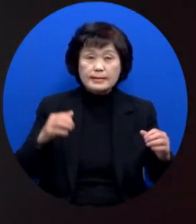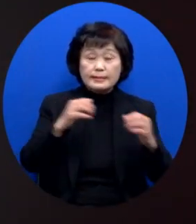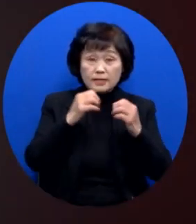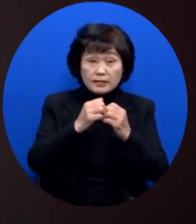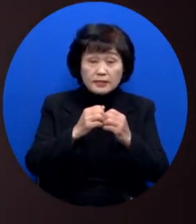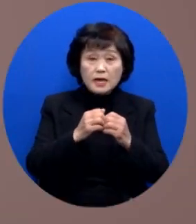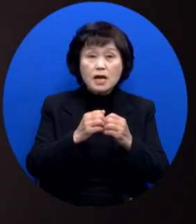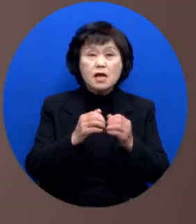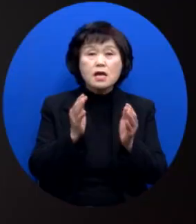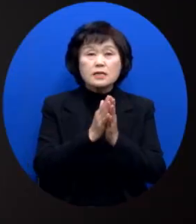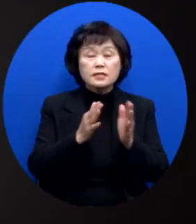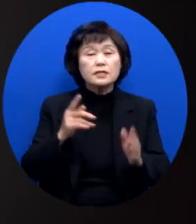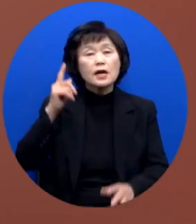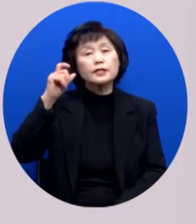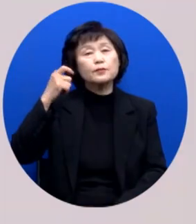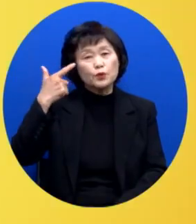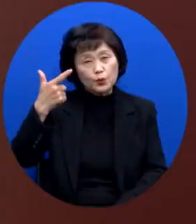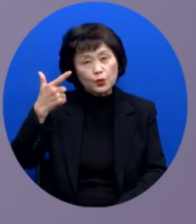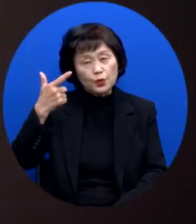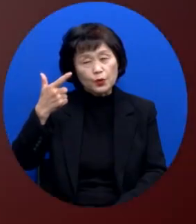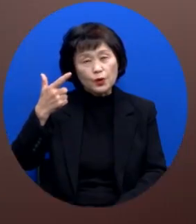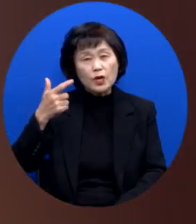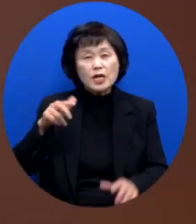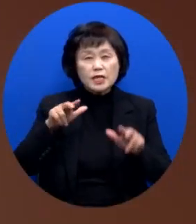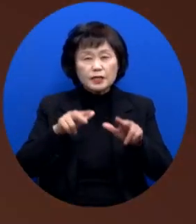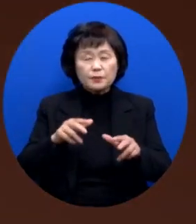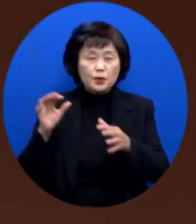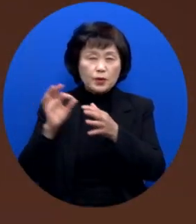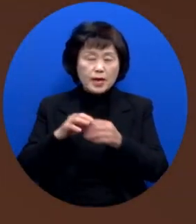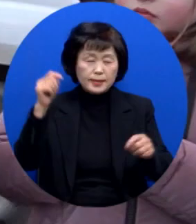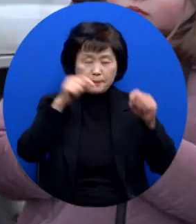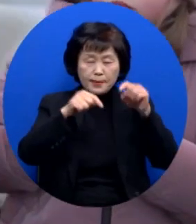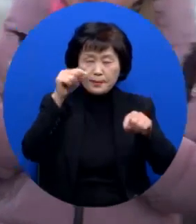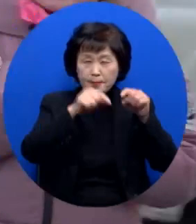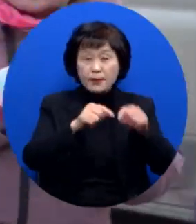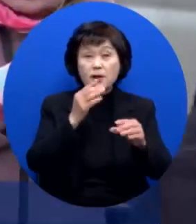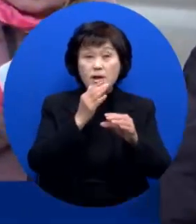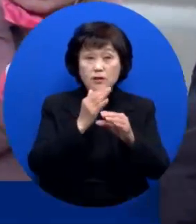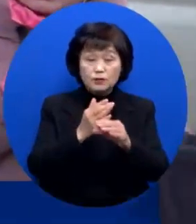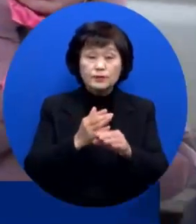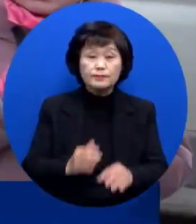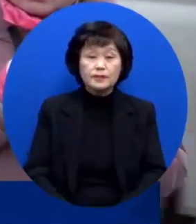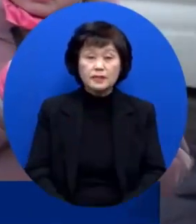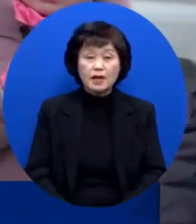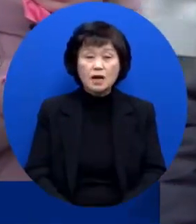지 16일째 접어들었지만 폭격은 계속됐습니다.